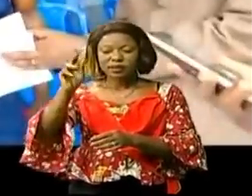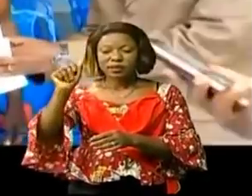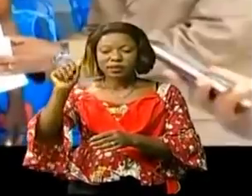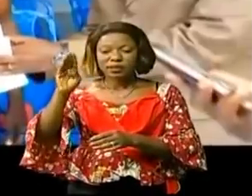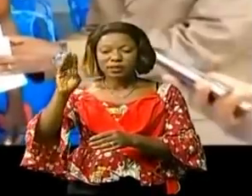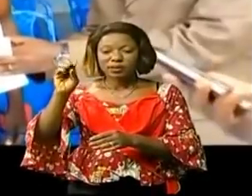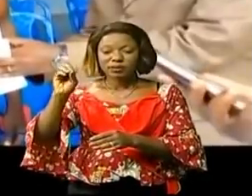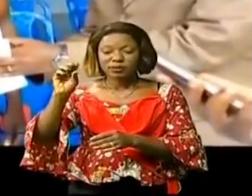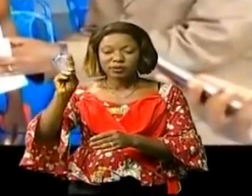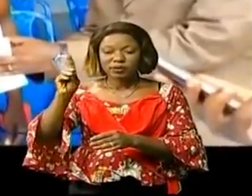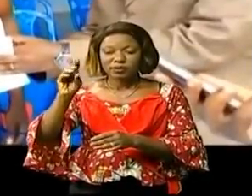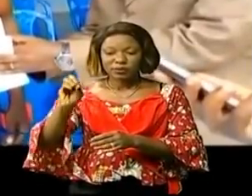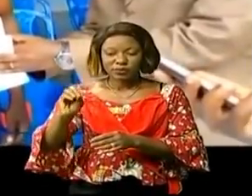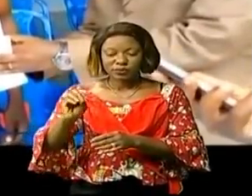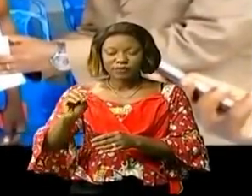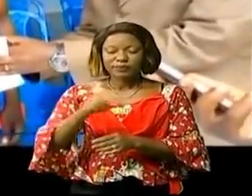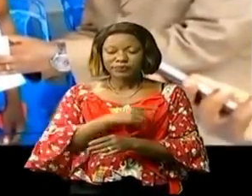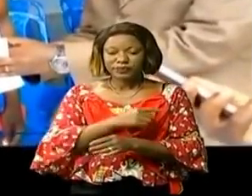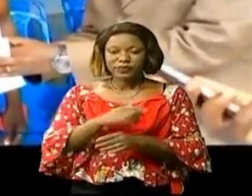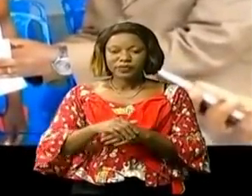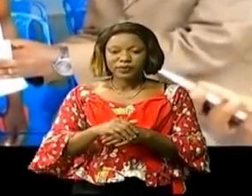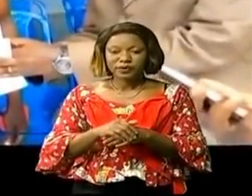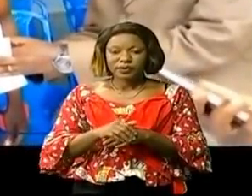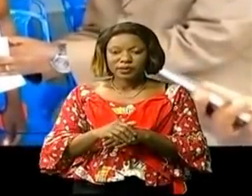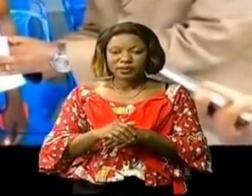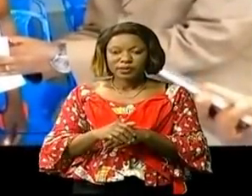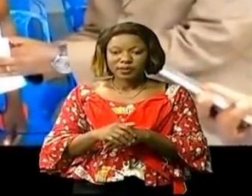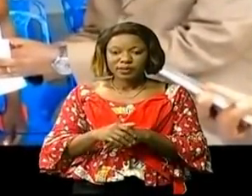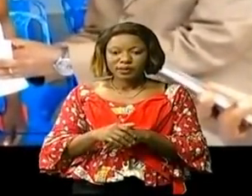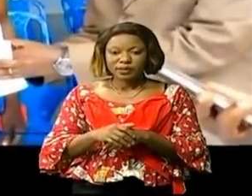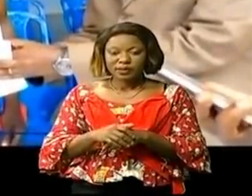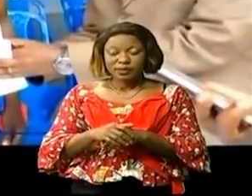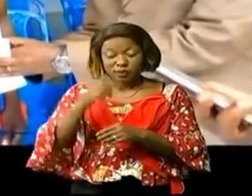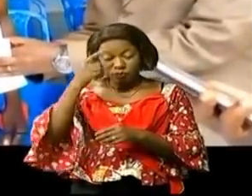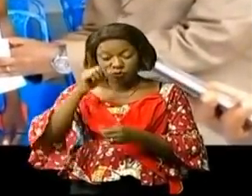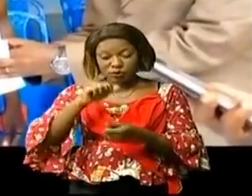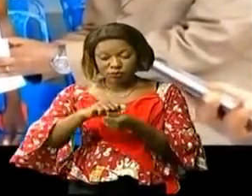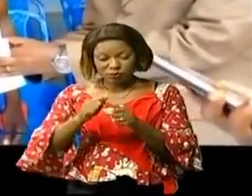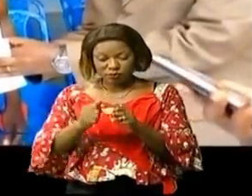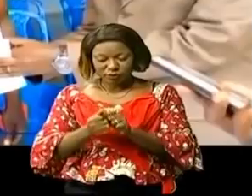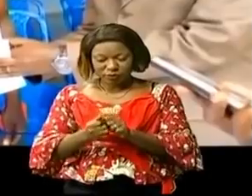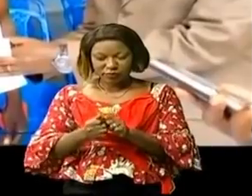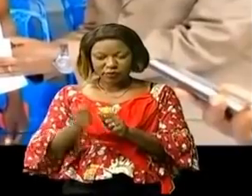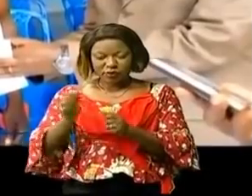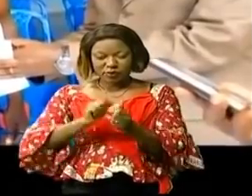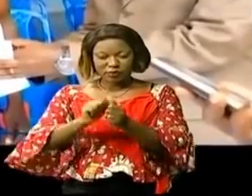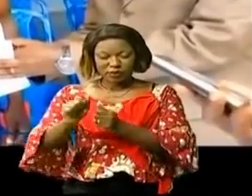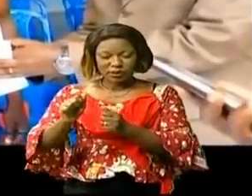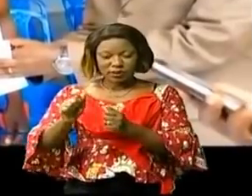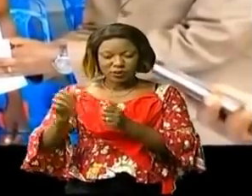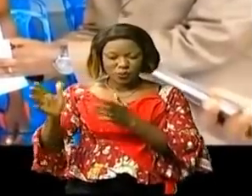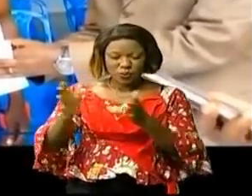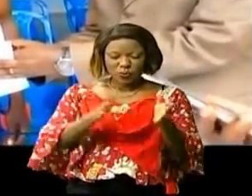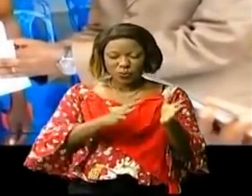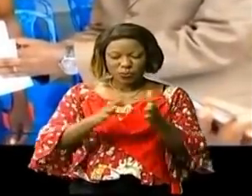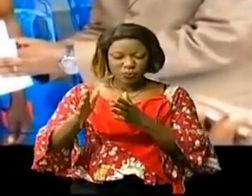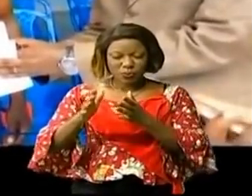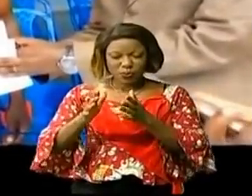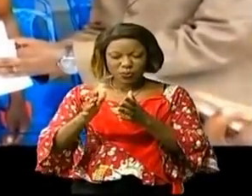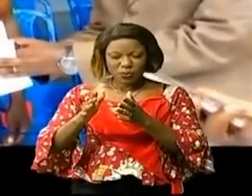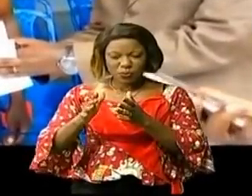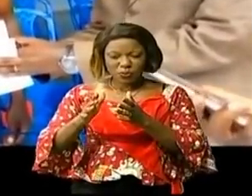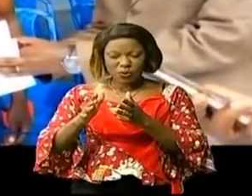réhabilitation du bâtiment touché par le désastre qui s'est abattu aux fruits antérieurs.